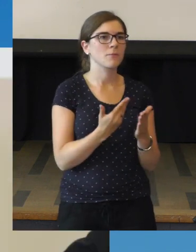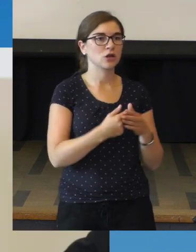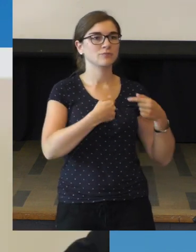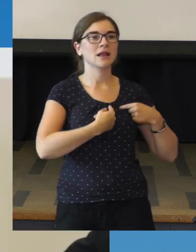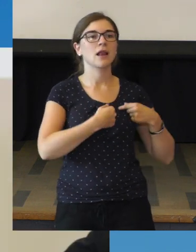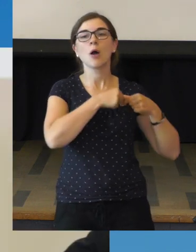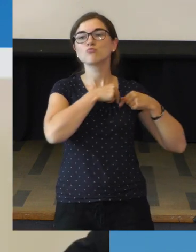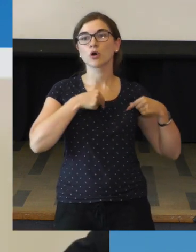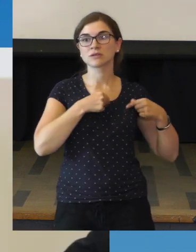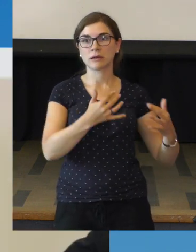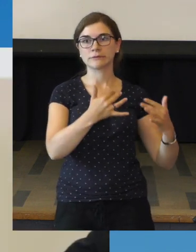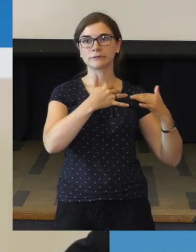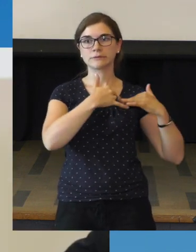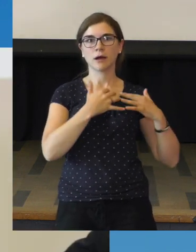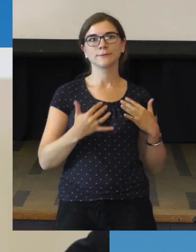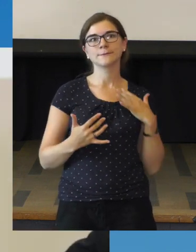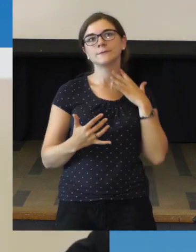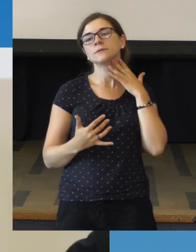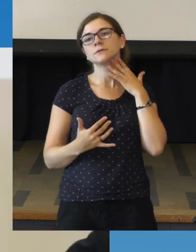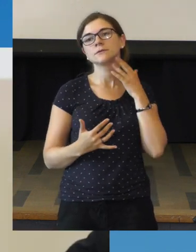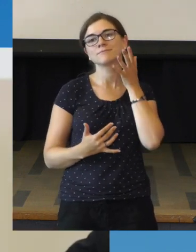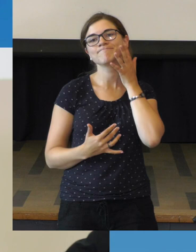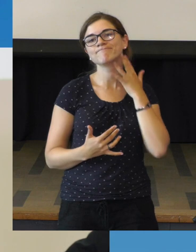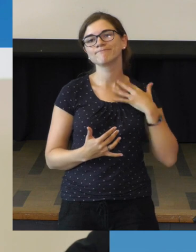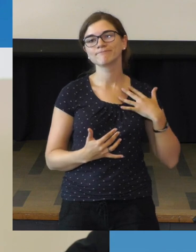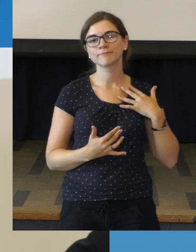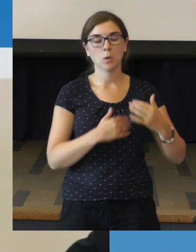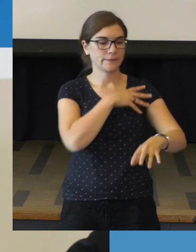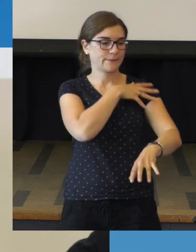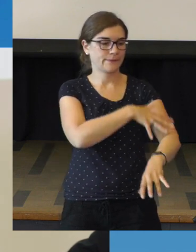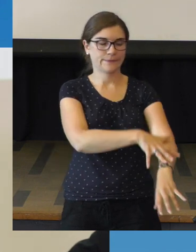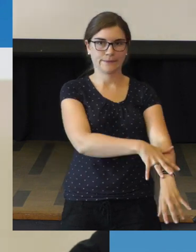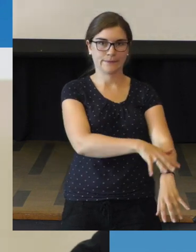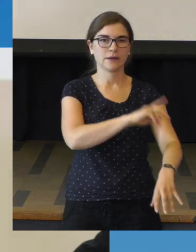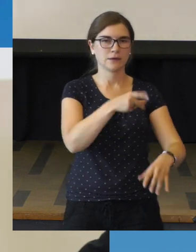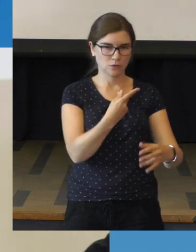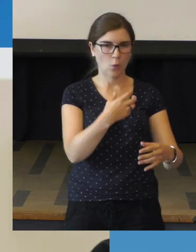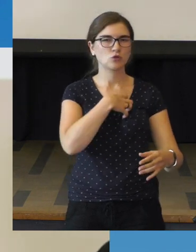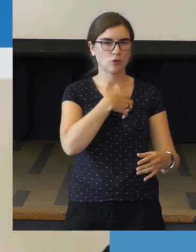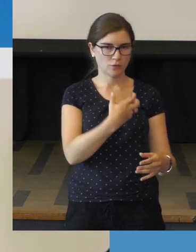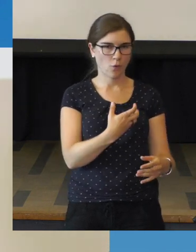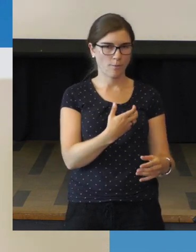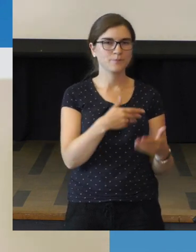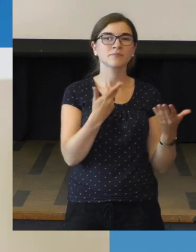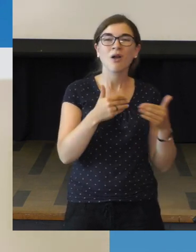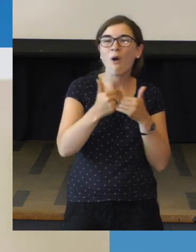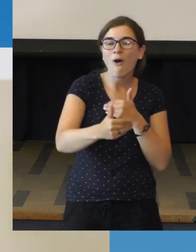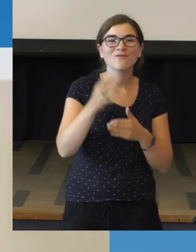Brustbein, Ausstrahlen in den Hals, in den Unterkiefer und in den linken Arm. Allerdings gerade bei Frauen ist es